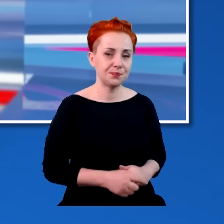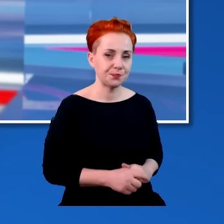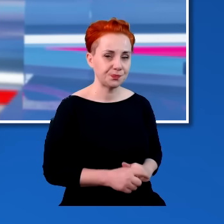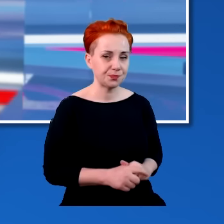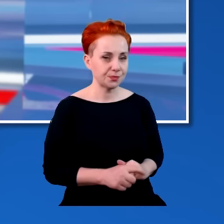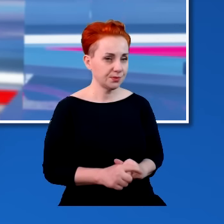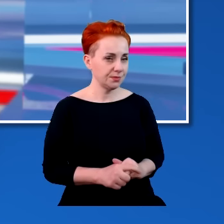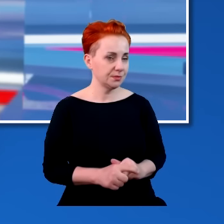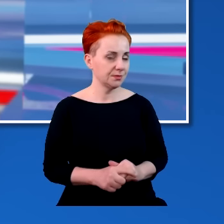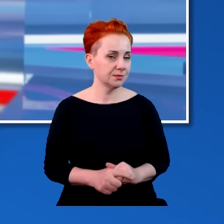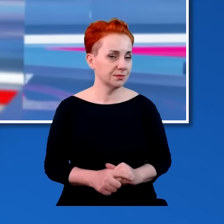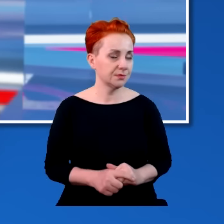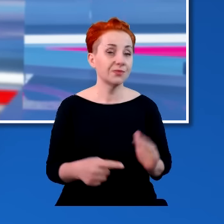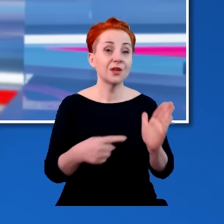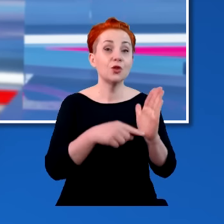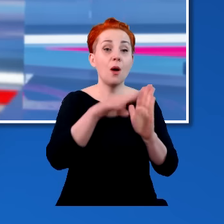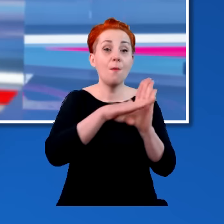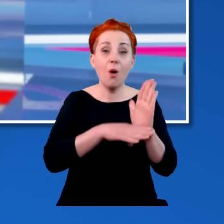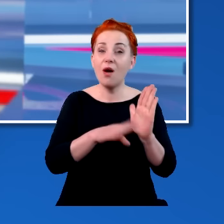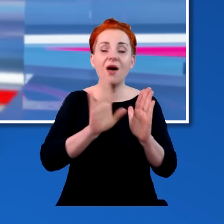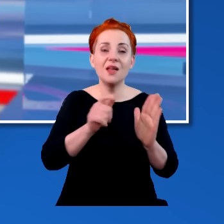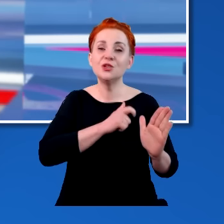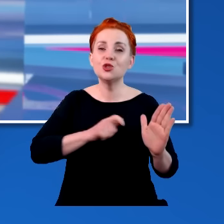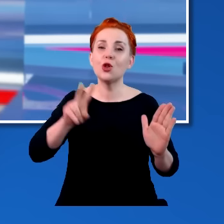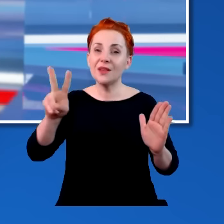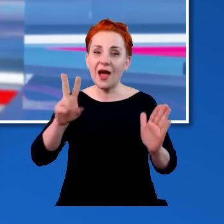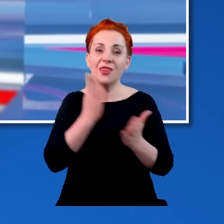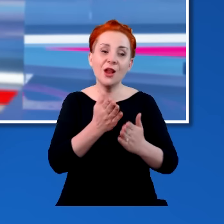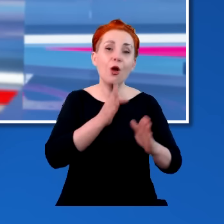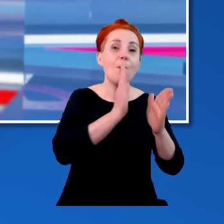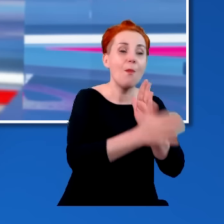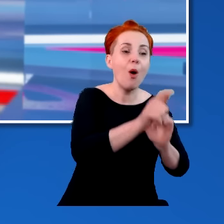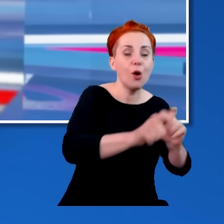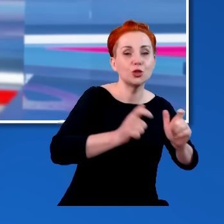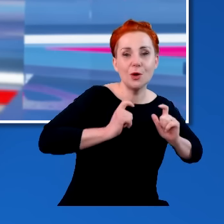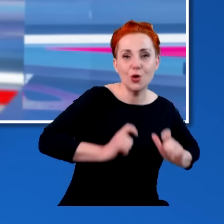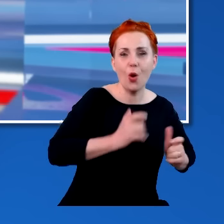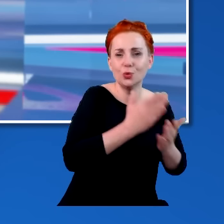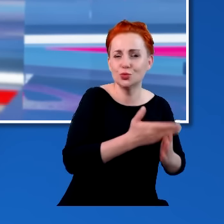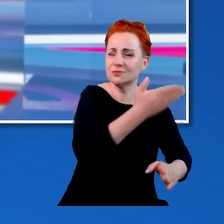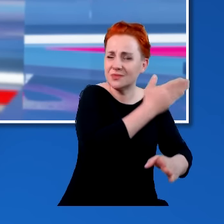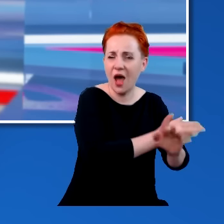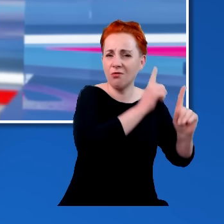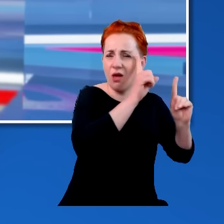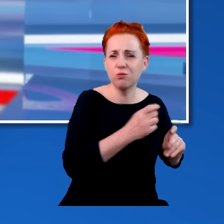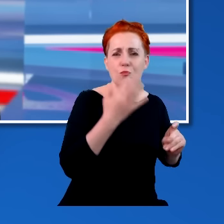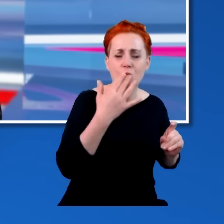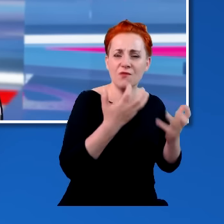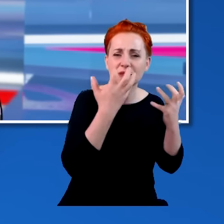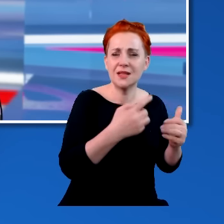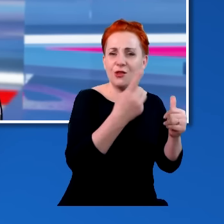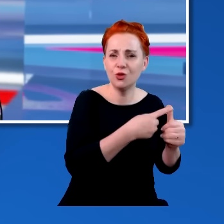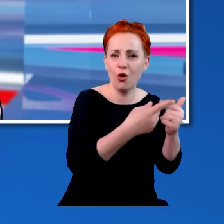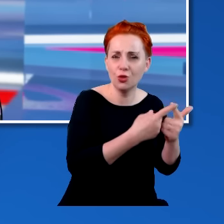nie są postulaty Solidarności, tylko są postulaty rolników, które są podnoszone od dłuższego czasu. I tak jak